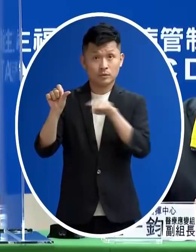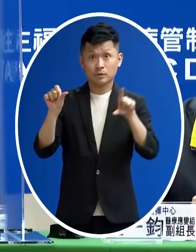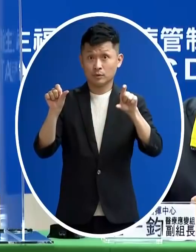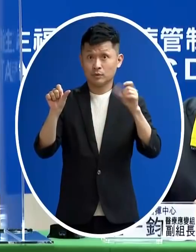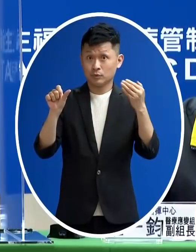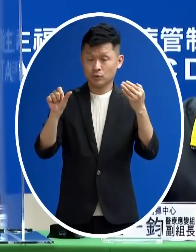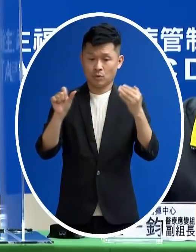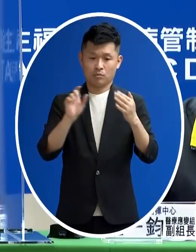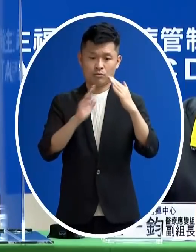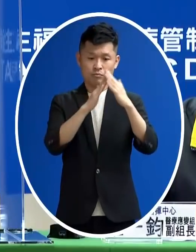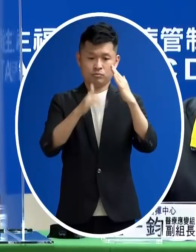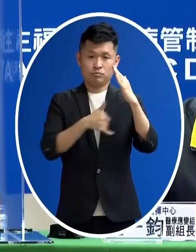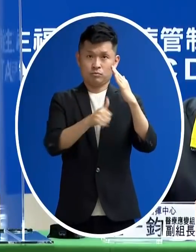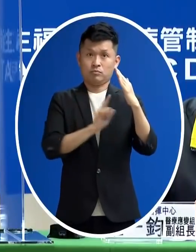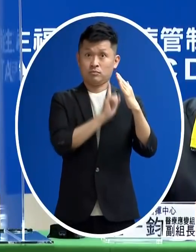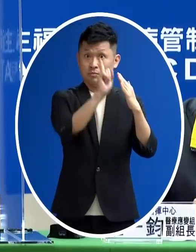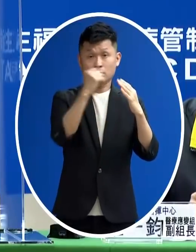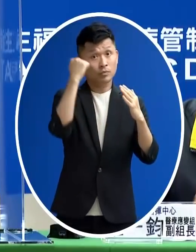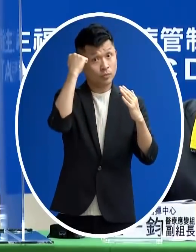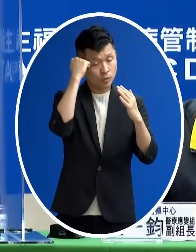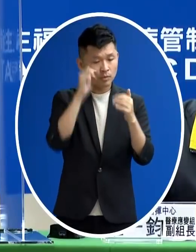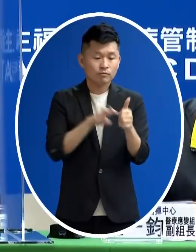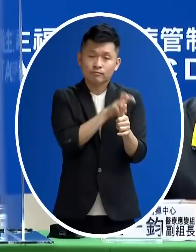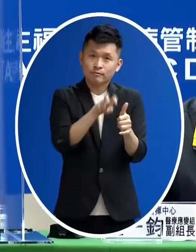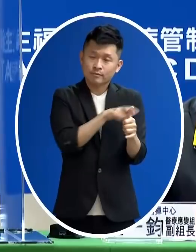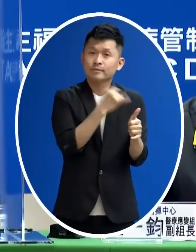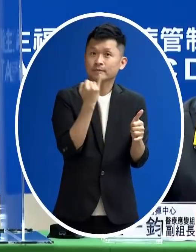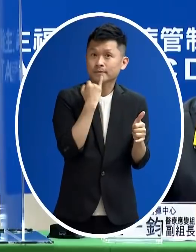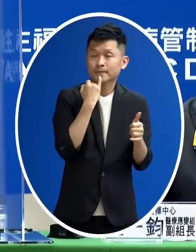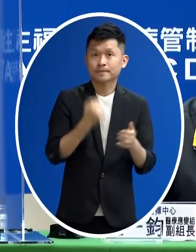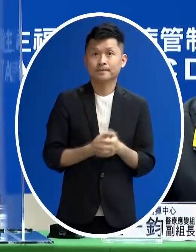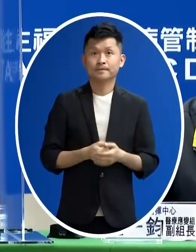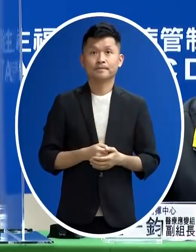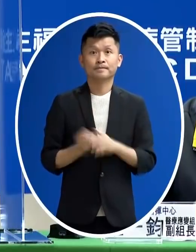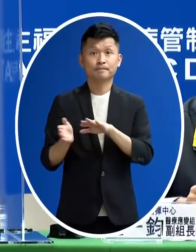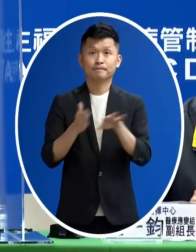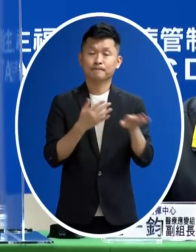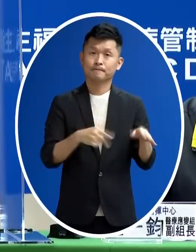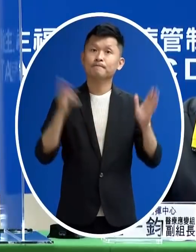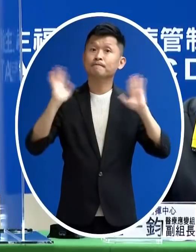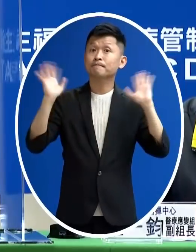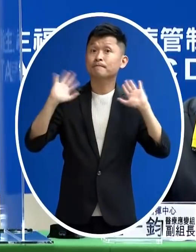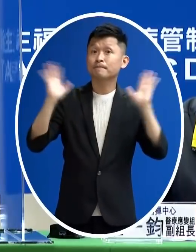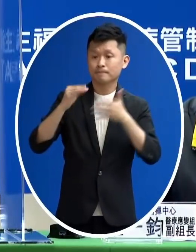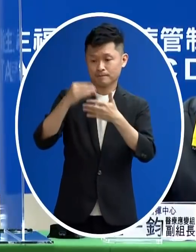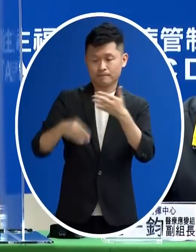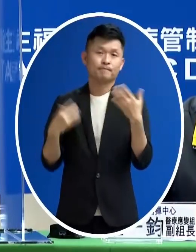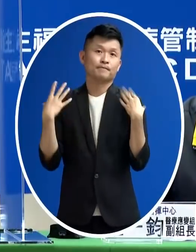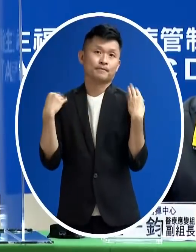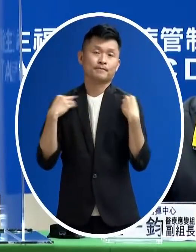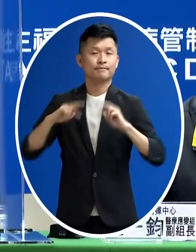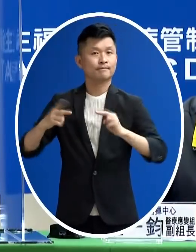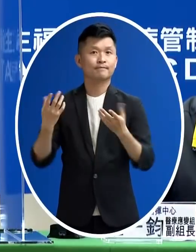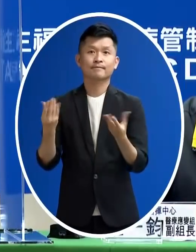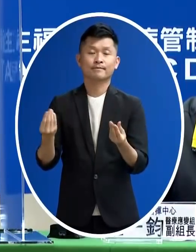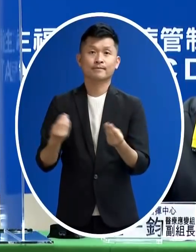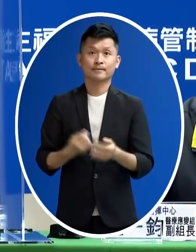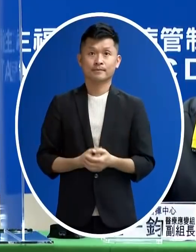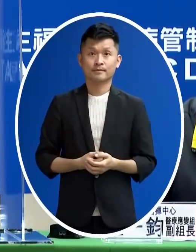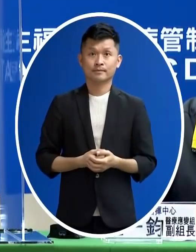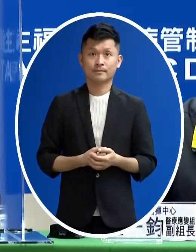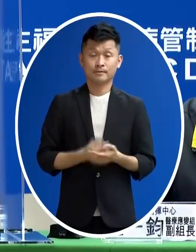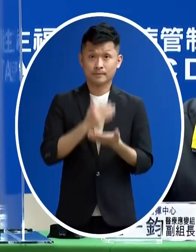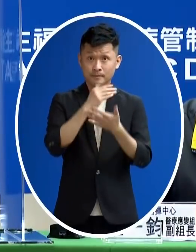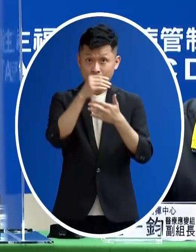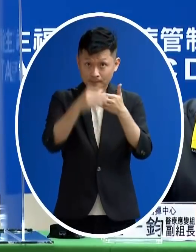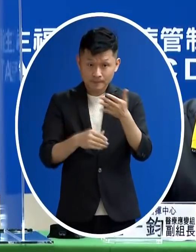居者，那就当然在居家里面来做照护。那儿童这个，哦，没有新的改变，哦，但是要清楚这些都